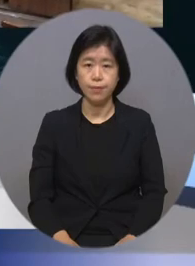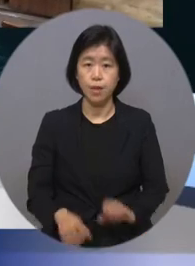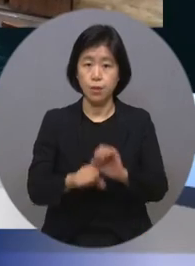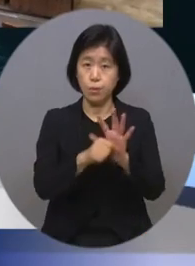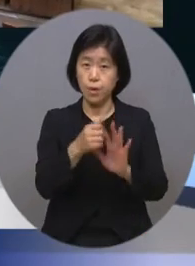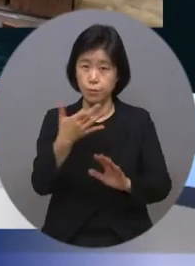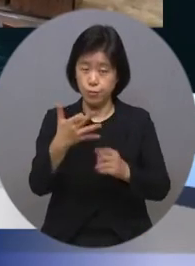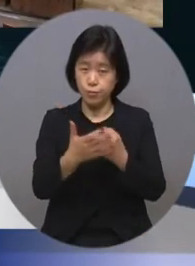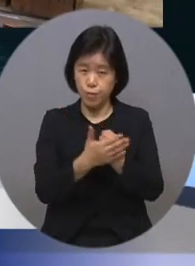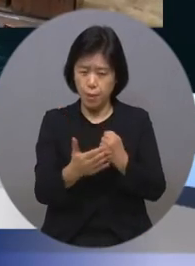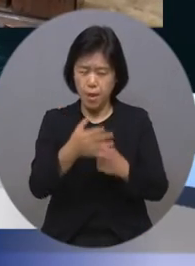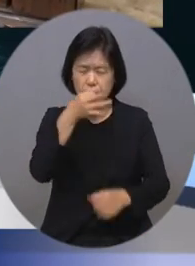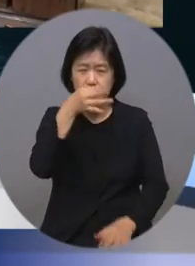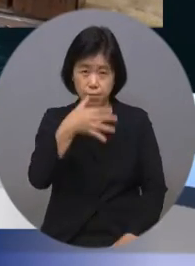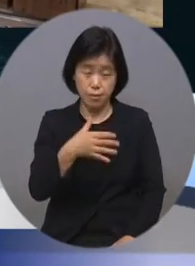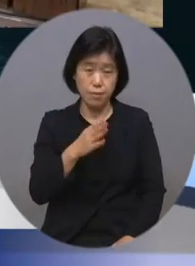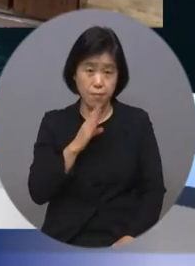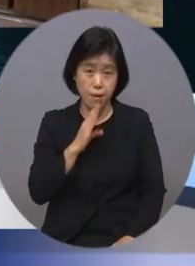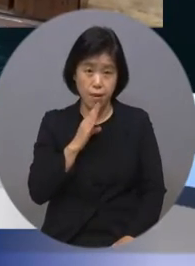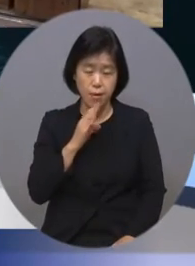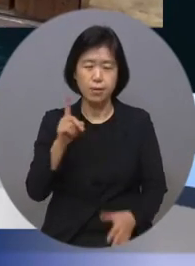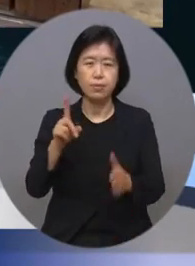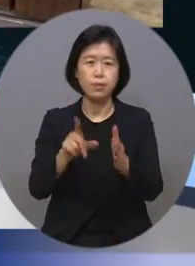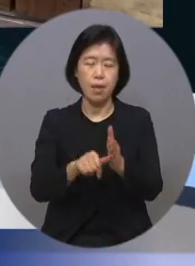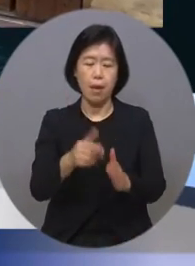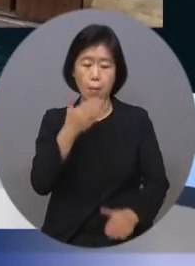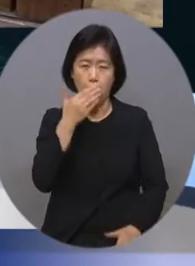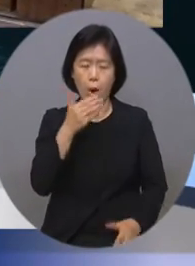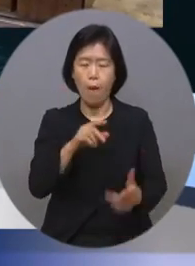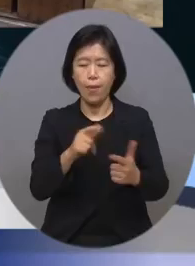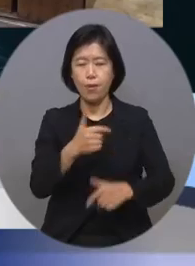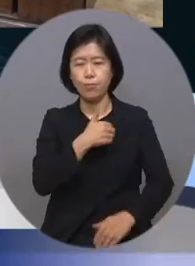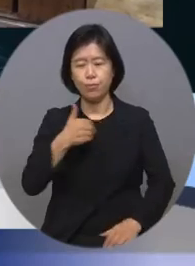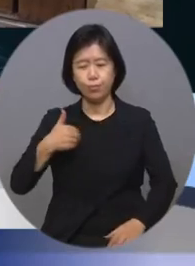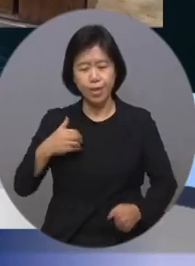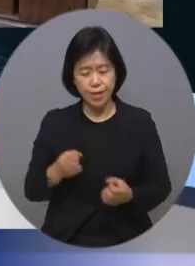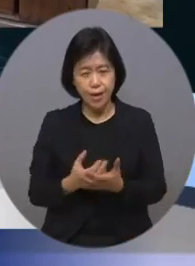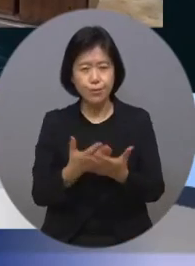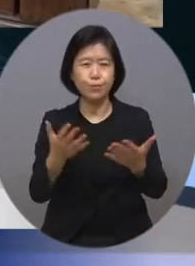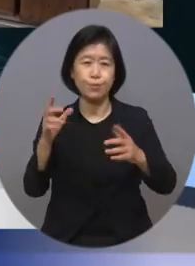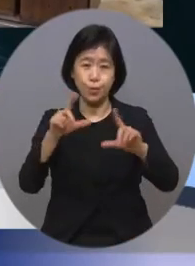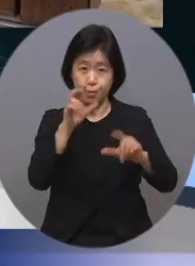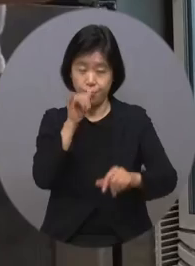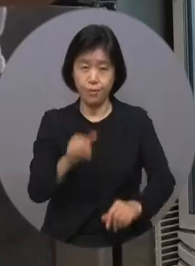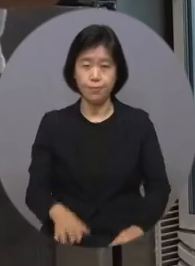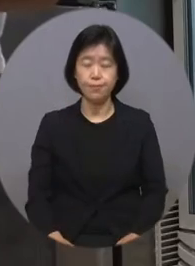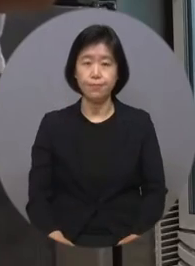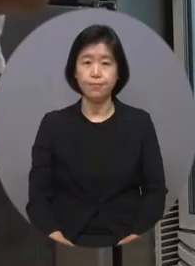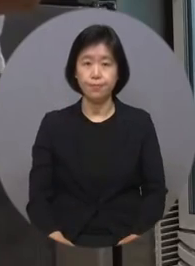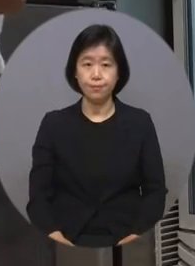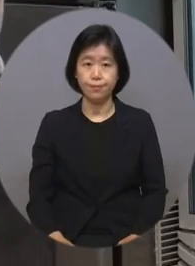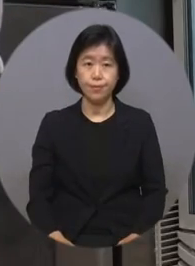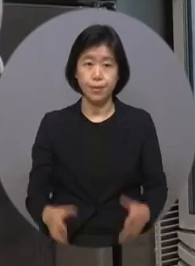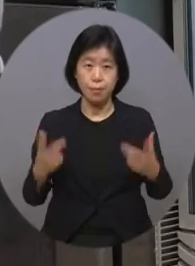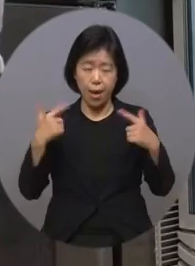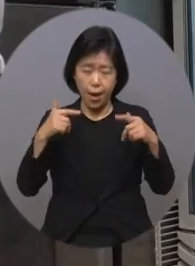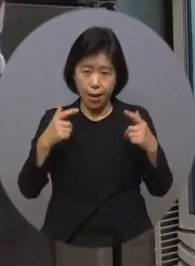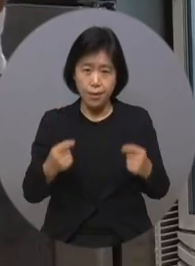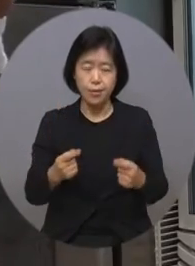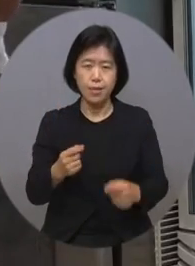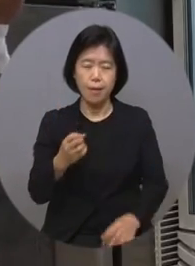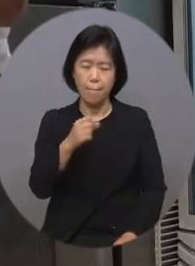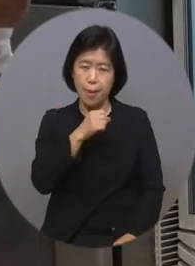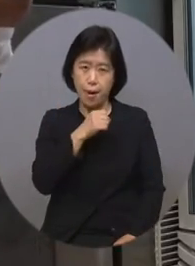코로나19로 힘든 시기에 먹거리로 온정을 나누는 이들이 있어 정우선 기자가 만나봤습니다. 매일같이